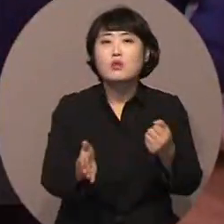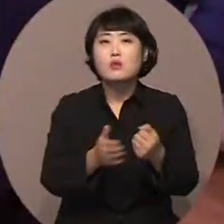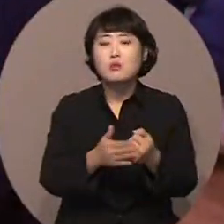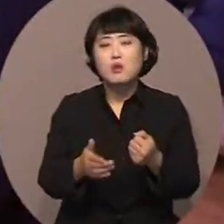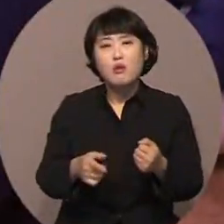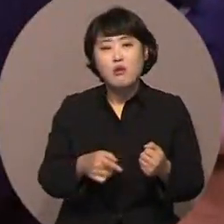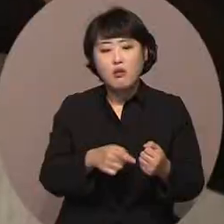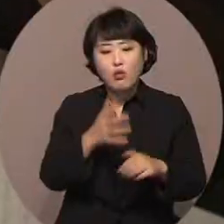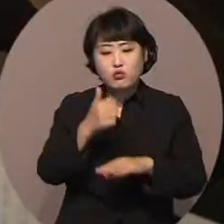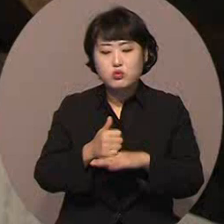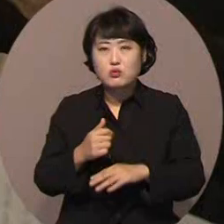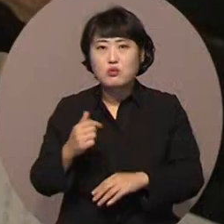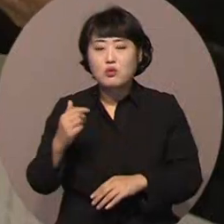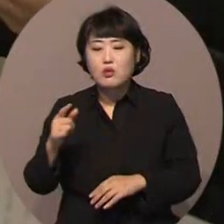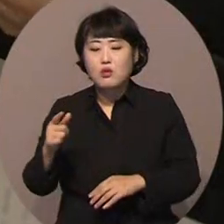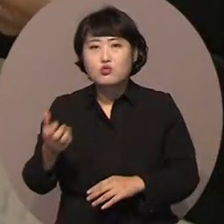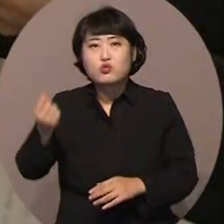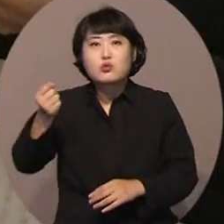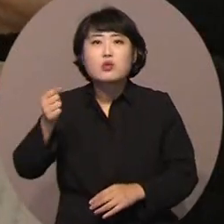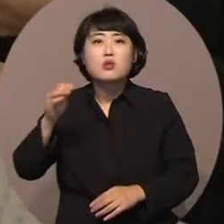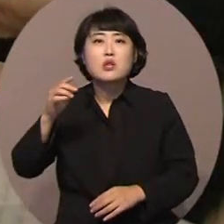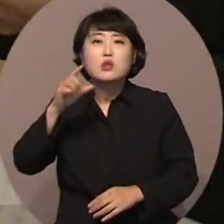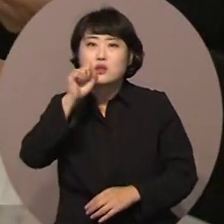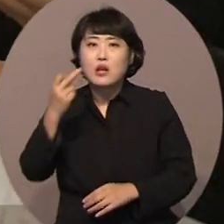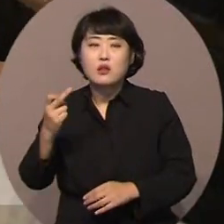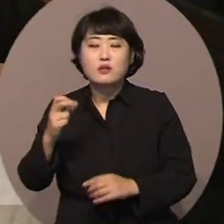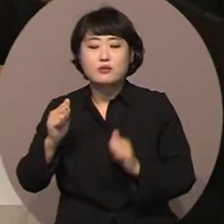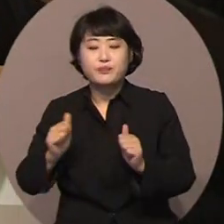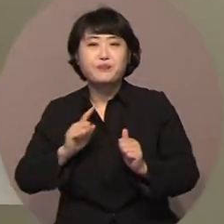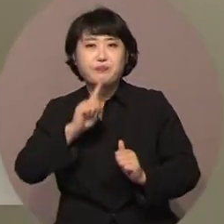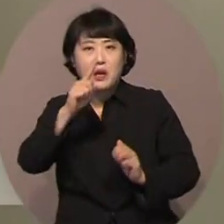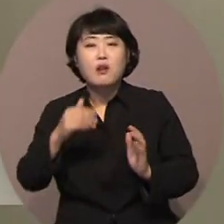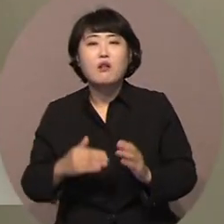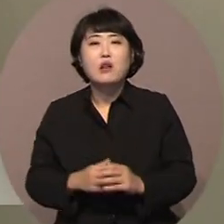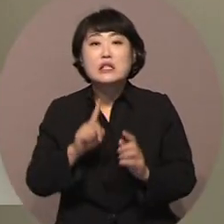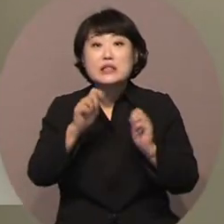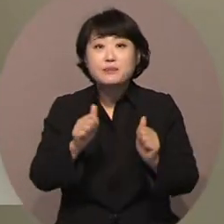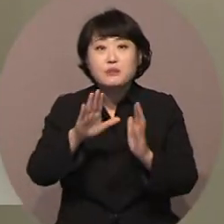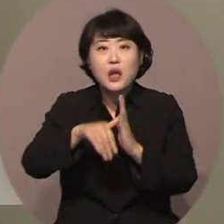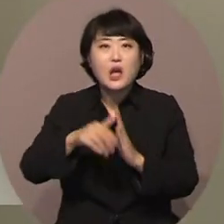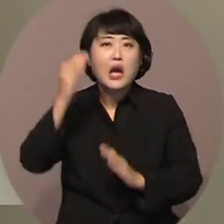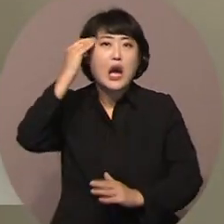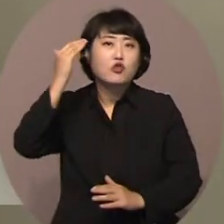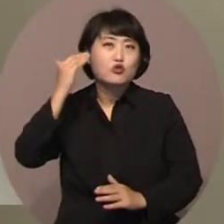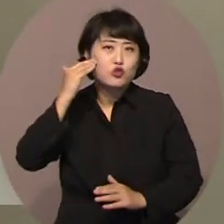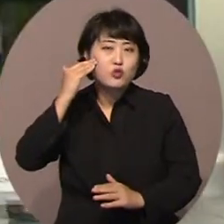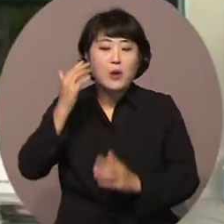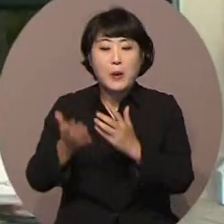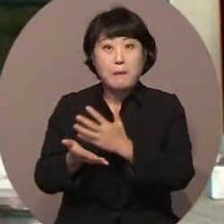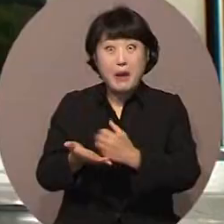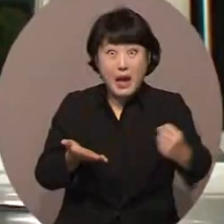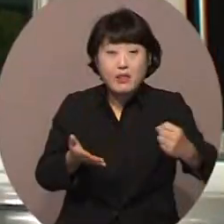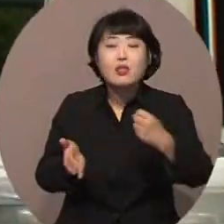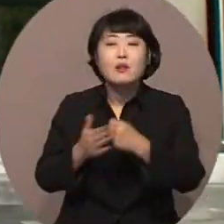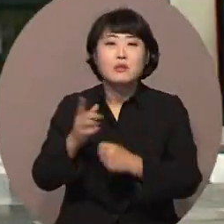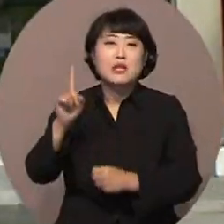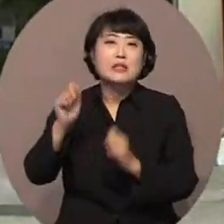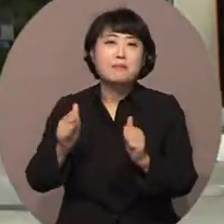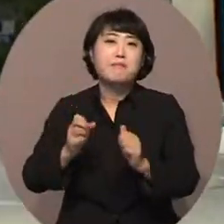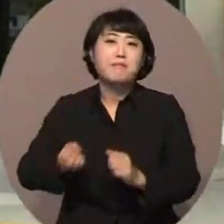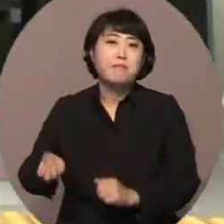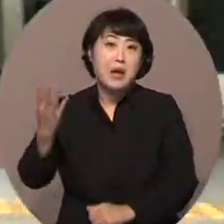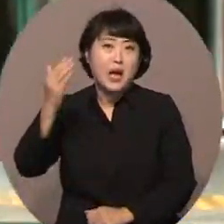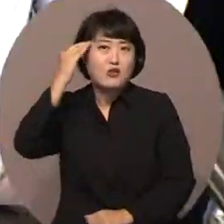소송을 제기했습니다. 1심에선 불상이 약탈된 점이 인정돼 한국 사찰이 승소했는데 2심 법원은